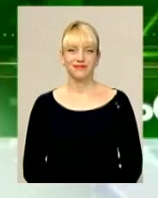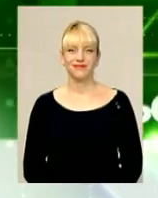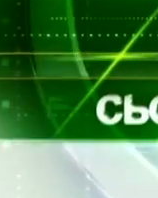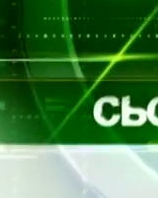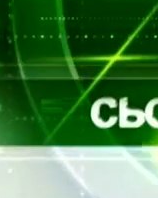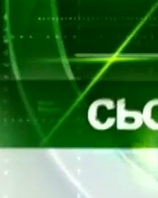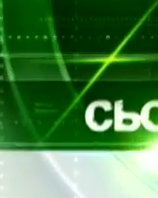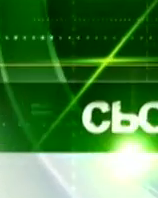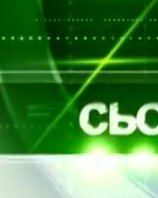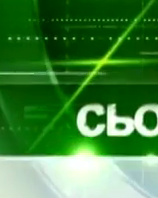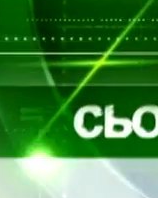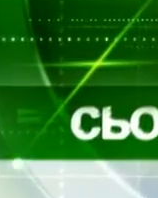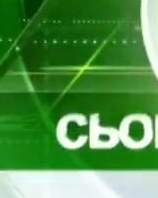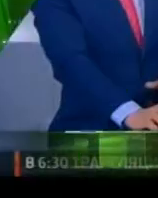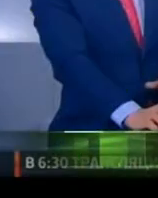Музика